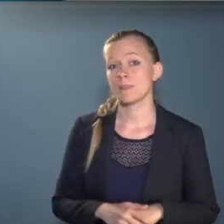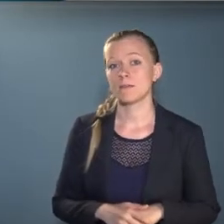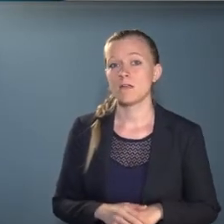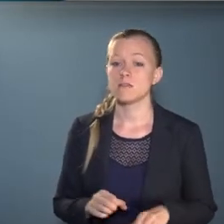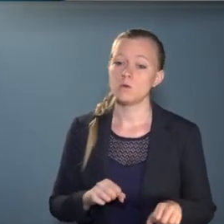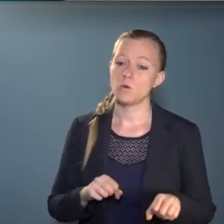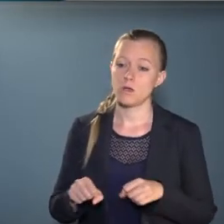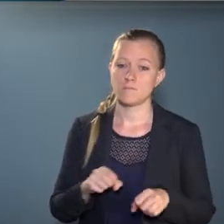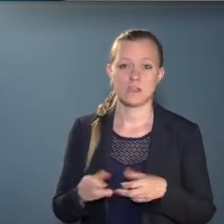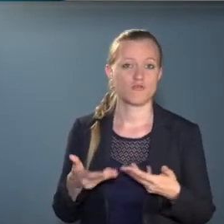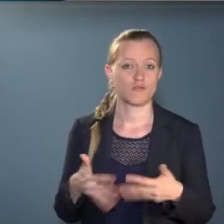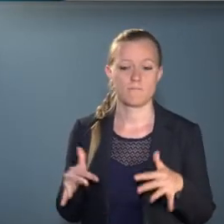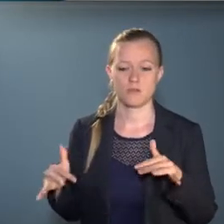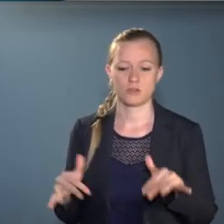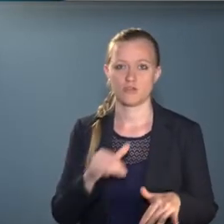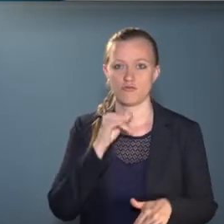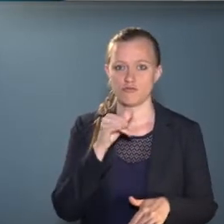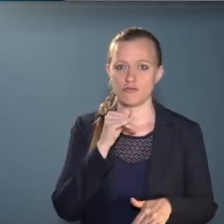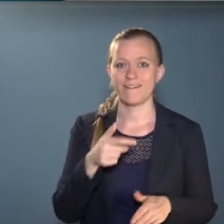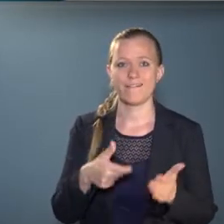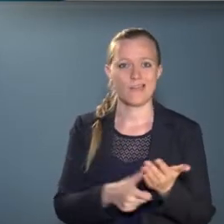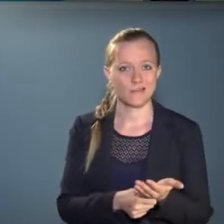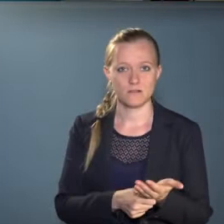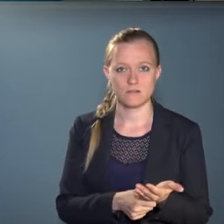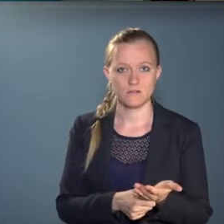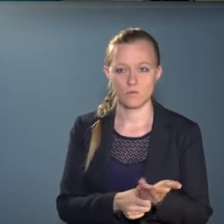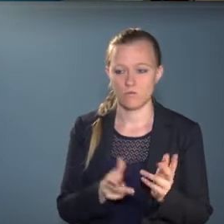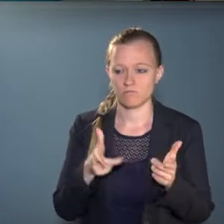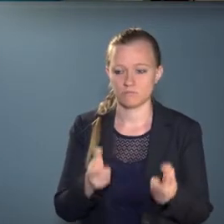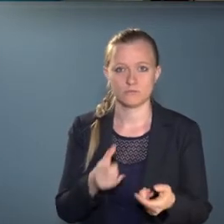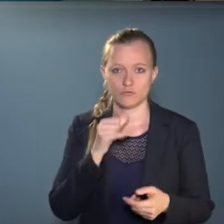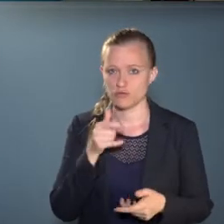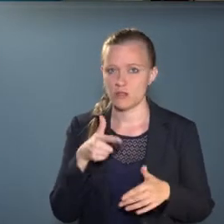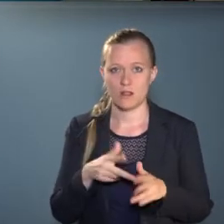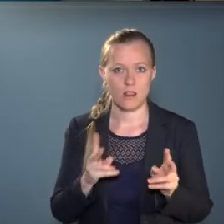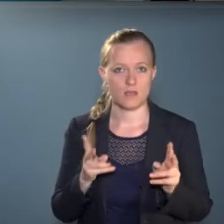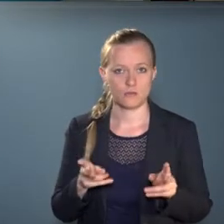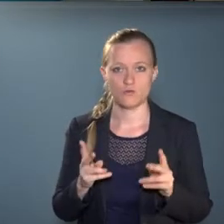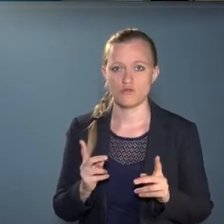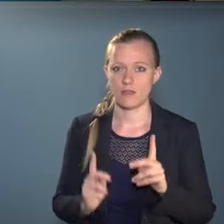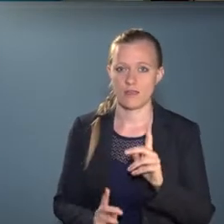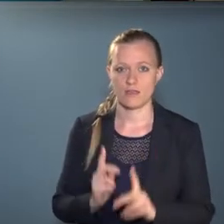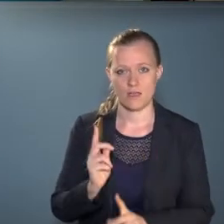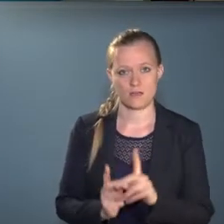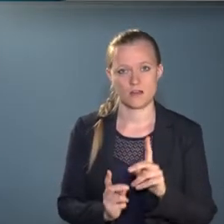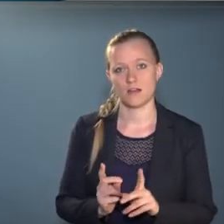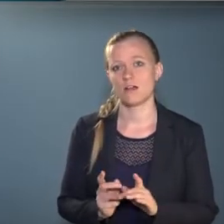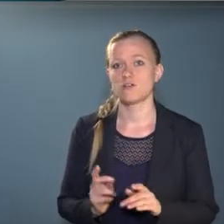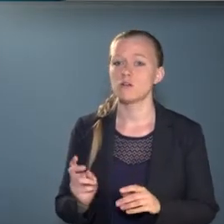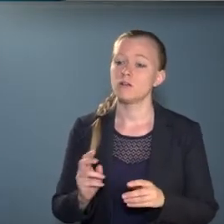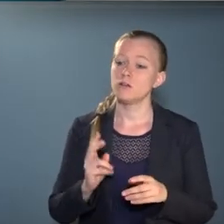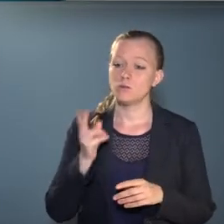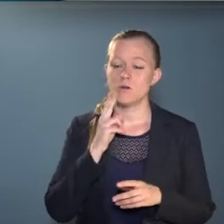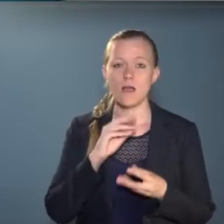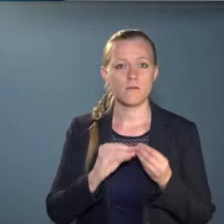az önkormányzatnak semmilyen hatásköre nincs, a jegyzőnek nincs lehetősége eljárásokat folytatni, a dohányboltok ellenőrzése